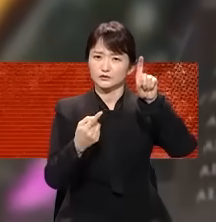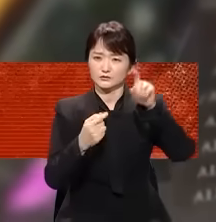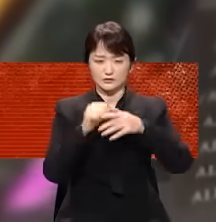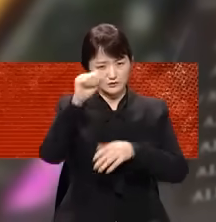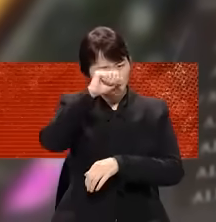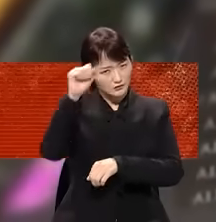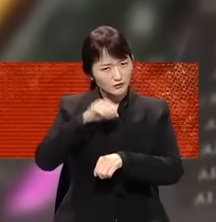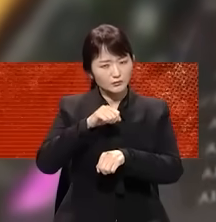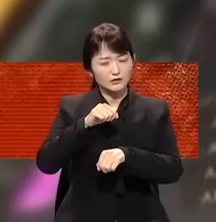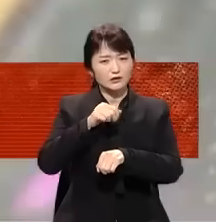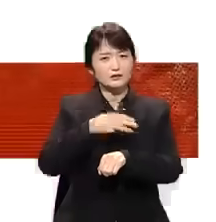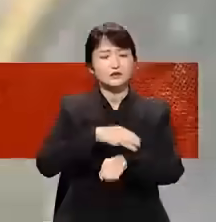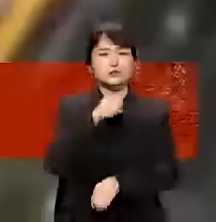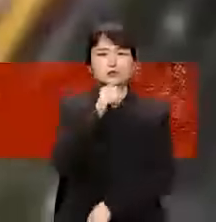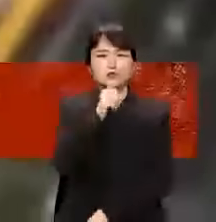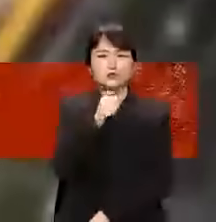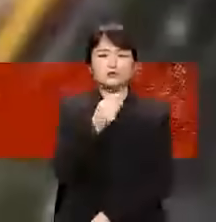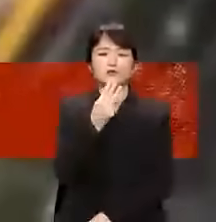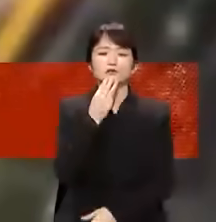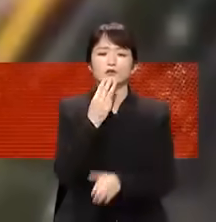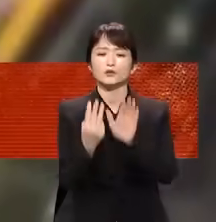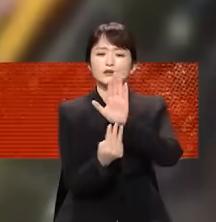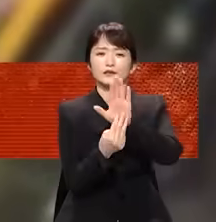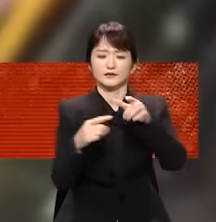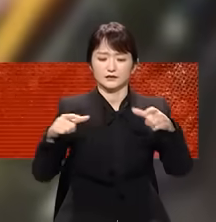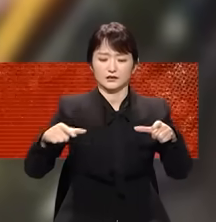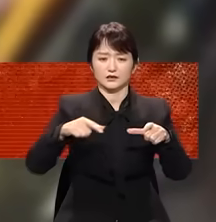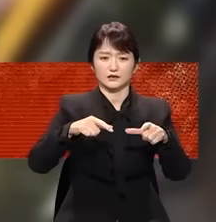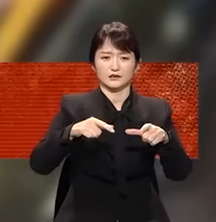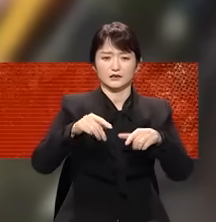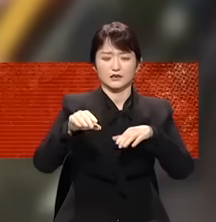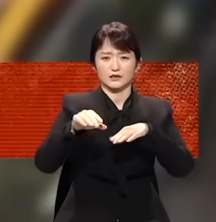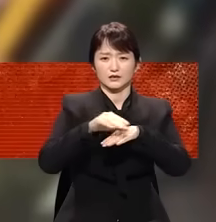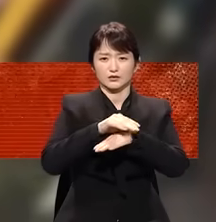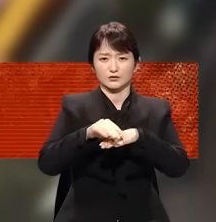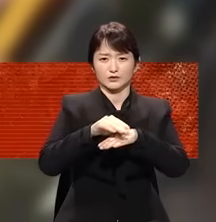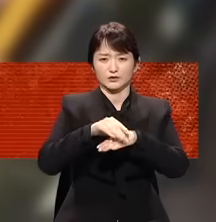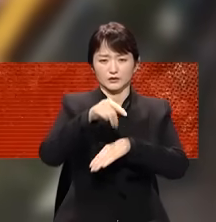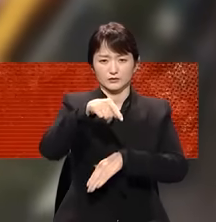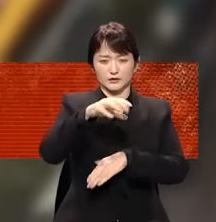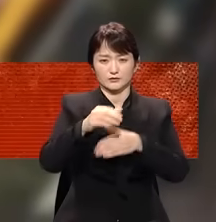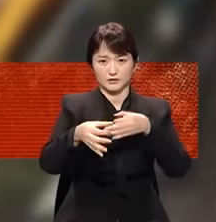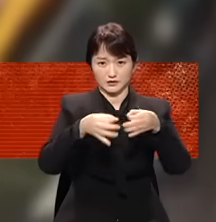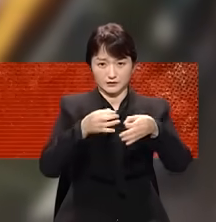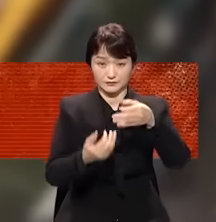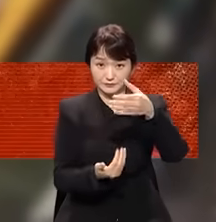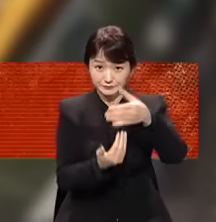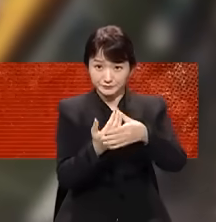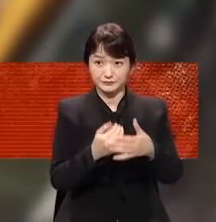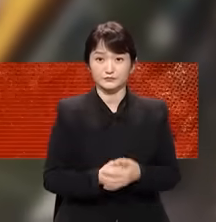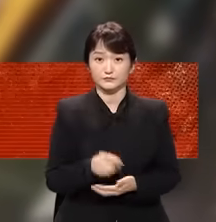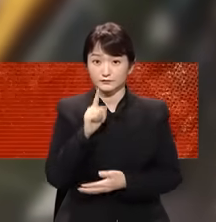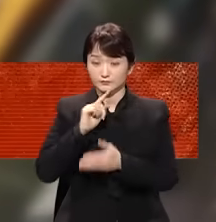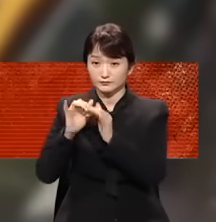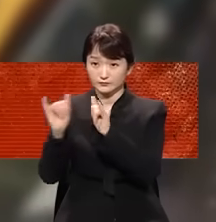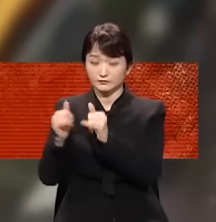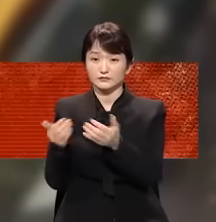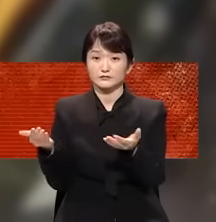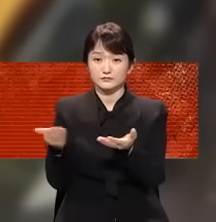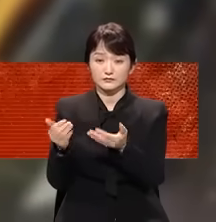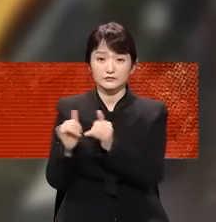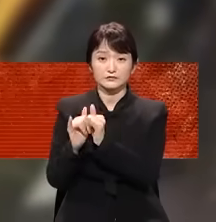3시 50분 경이었습니다 서울 관학구 PC 방에서 벌어진 휴대전화 절도 사건인데요 제보자는 PC B 직원이었는데